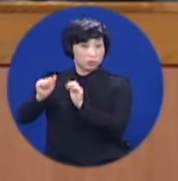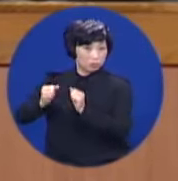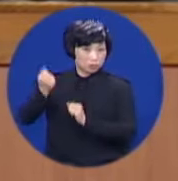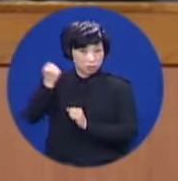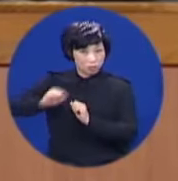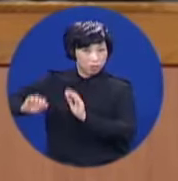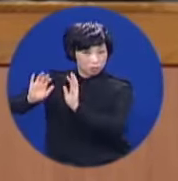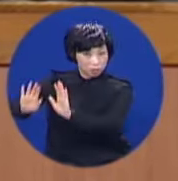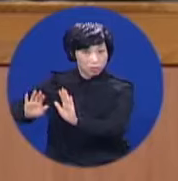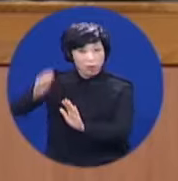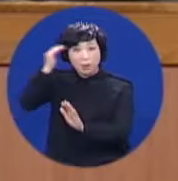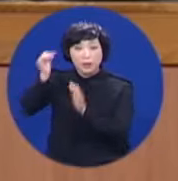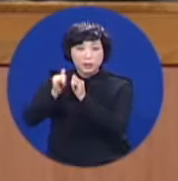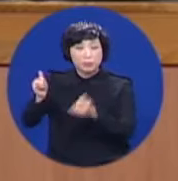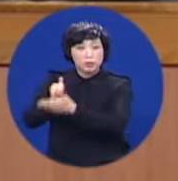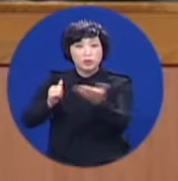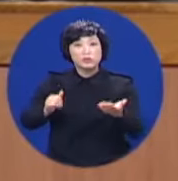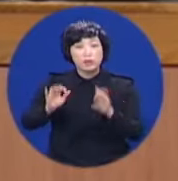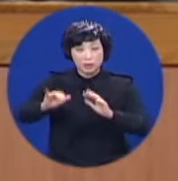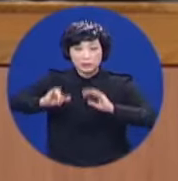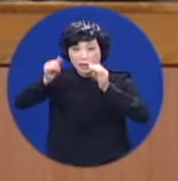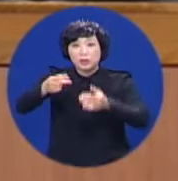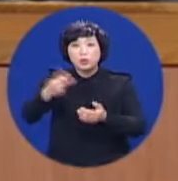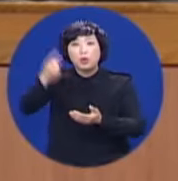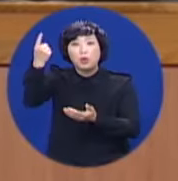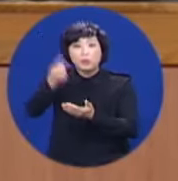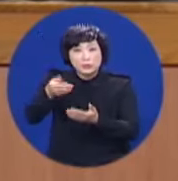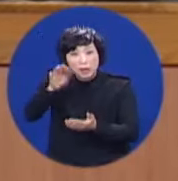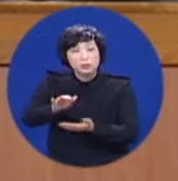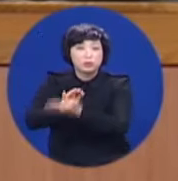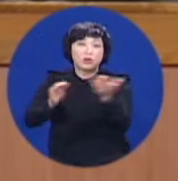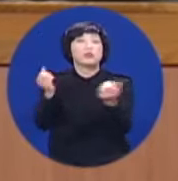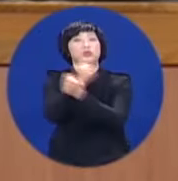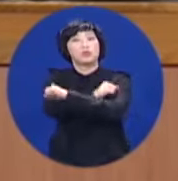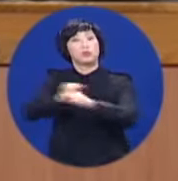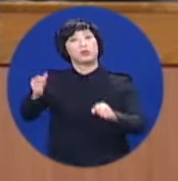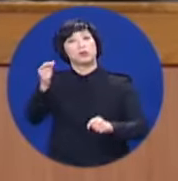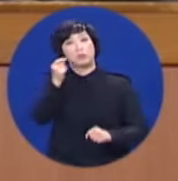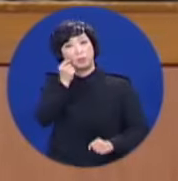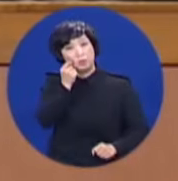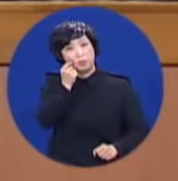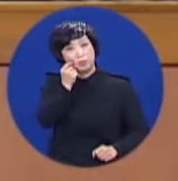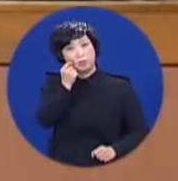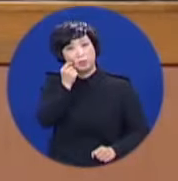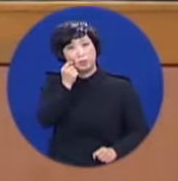고욕하고 해방한 자는 오는 세대가 또 와도 사함받지 못하리라.